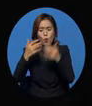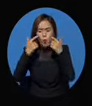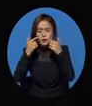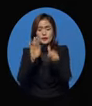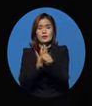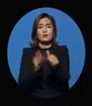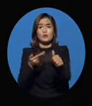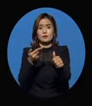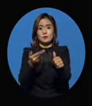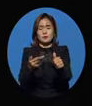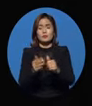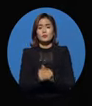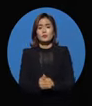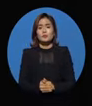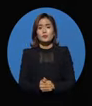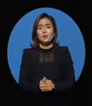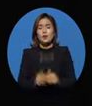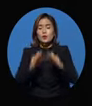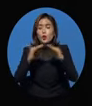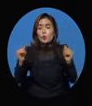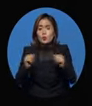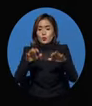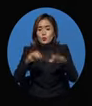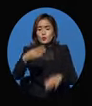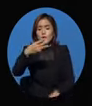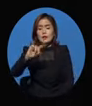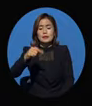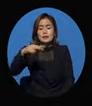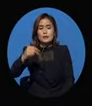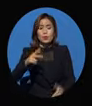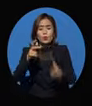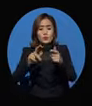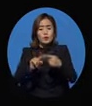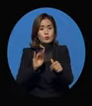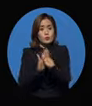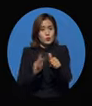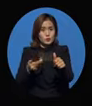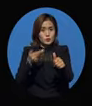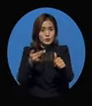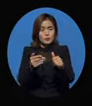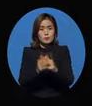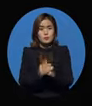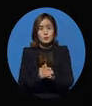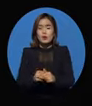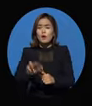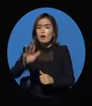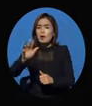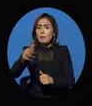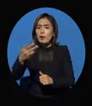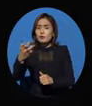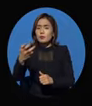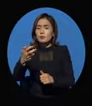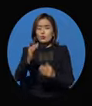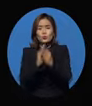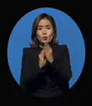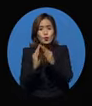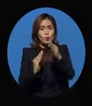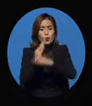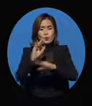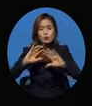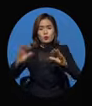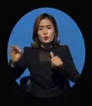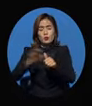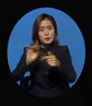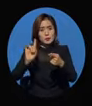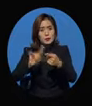가겠습니다 그리고 전북의 탄소 산업을 뒷받침 가겠습니다 803 십자가 넘는 국민연금 관련된